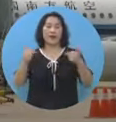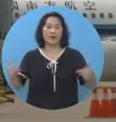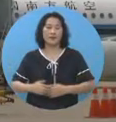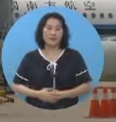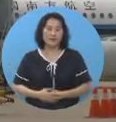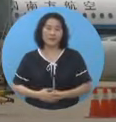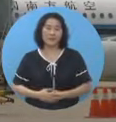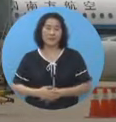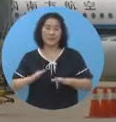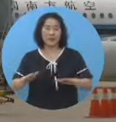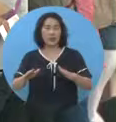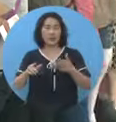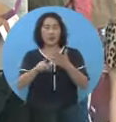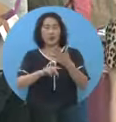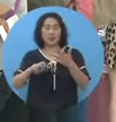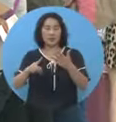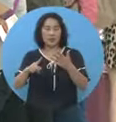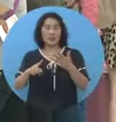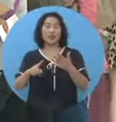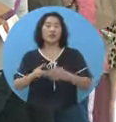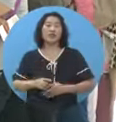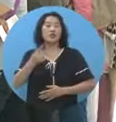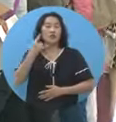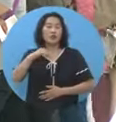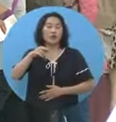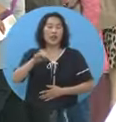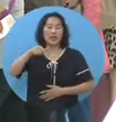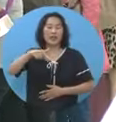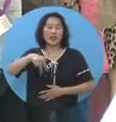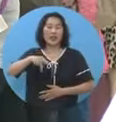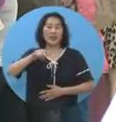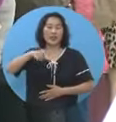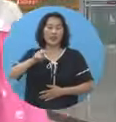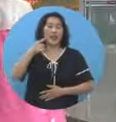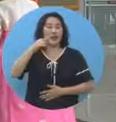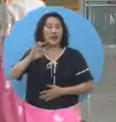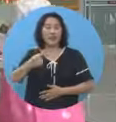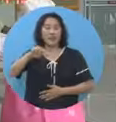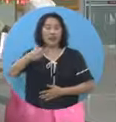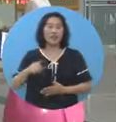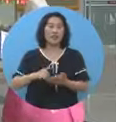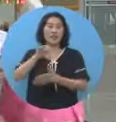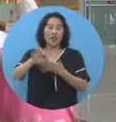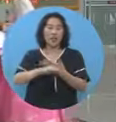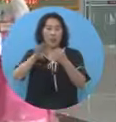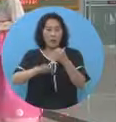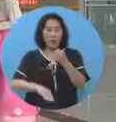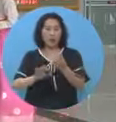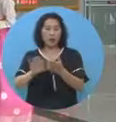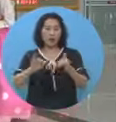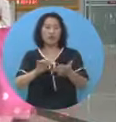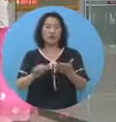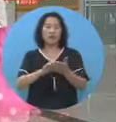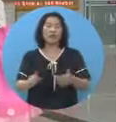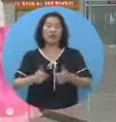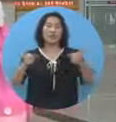258% 증가했습니다. 오는 21일 제주항공이 중국 장자재와 연길 노선에 취항하면 하반기에도 이용객